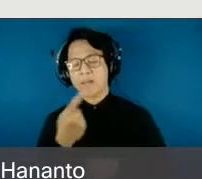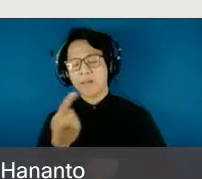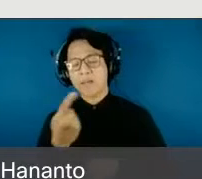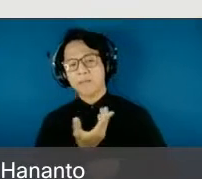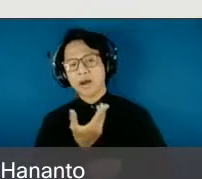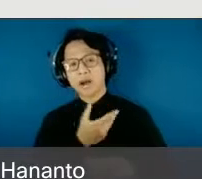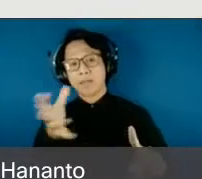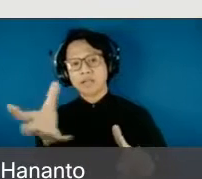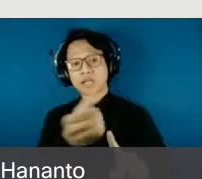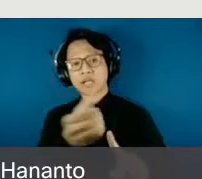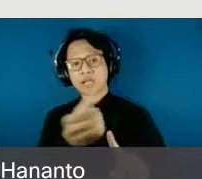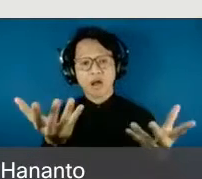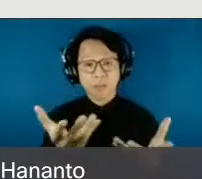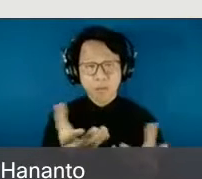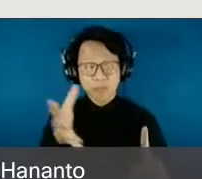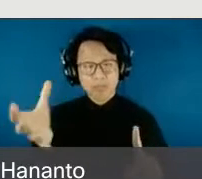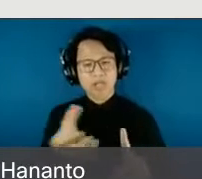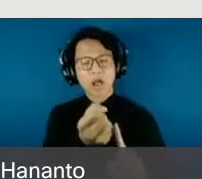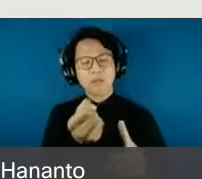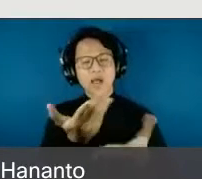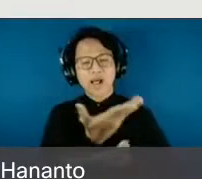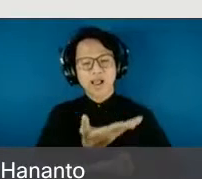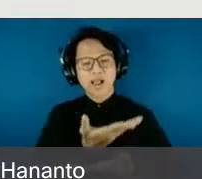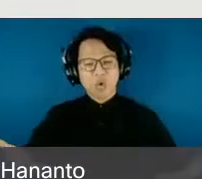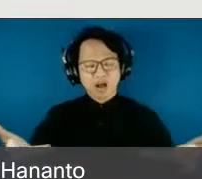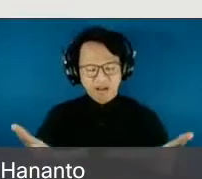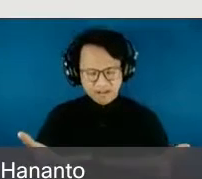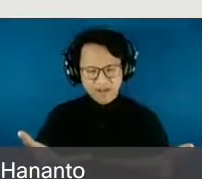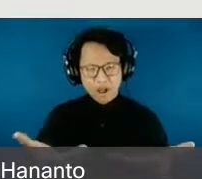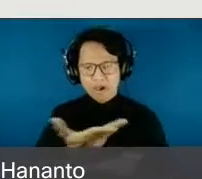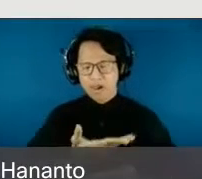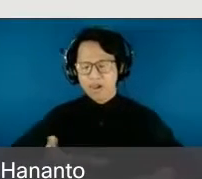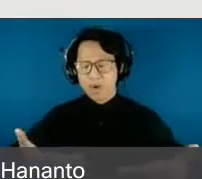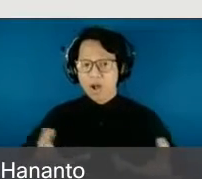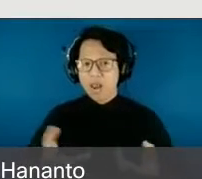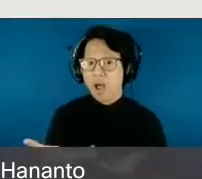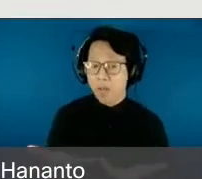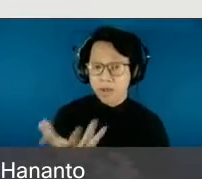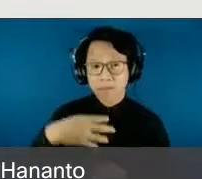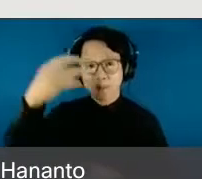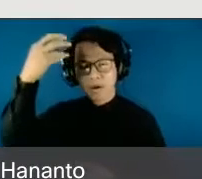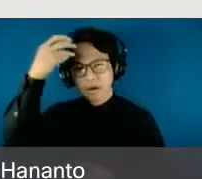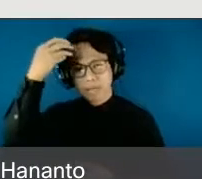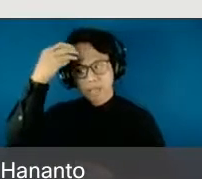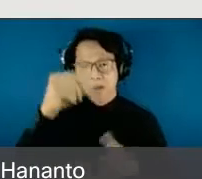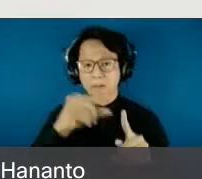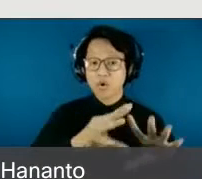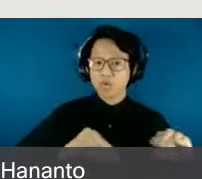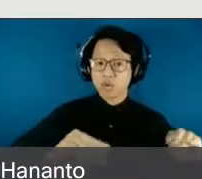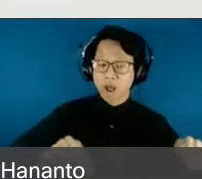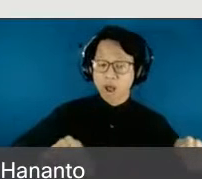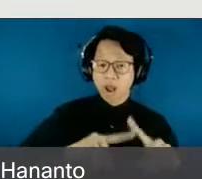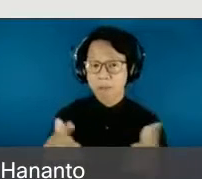mencapai sebuah environment atau lingkungan yang memungkinkan pemerintah, perusahaan, lembaga-lembaga training